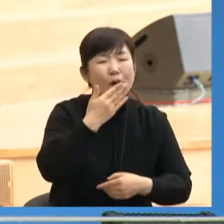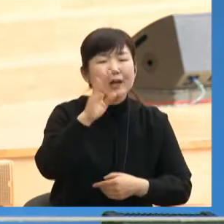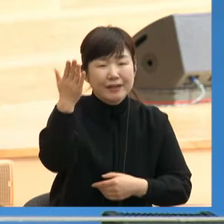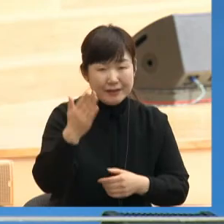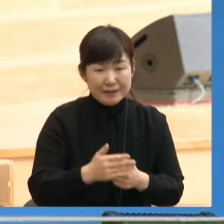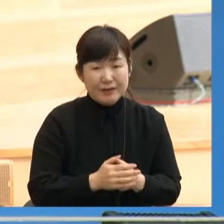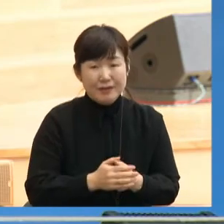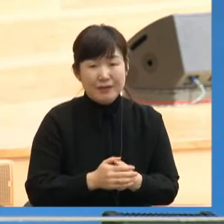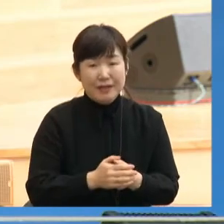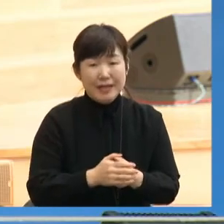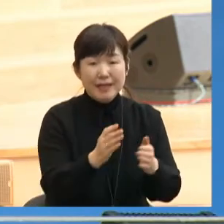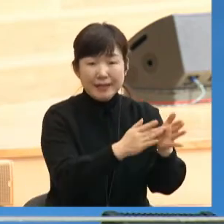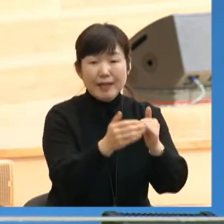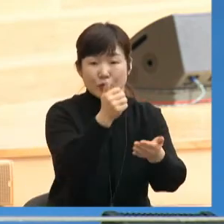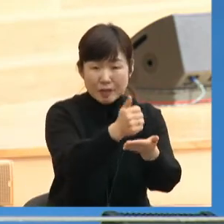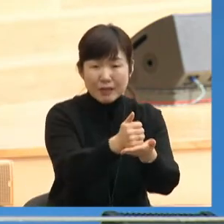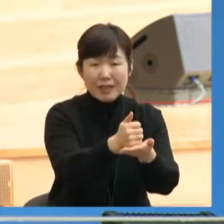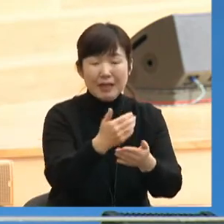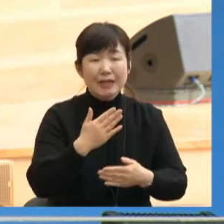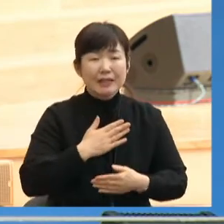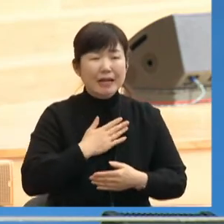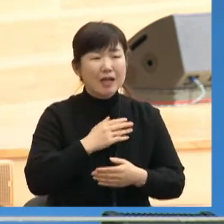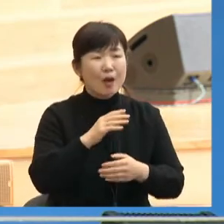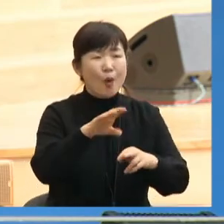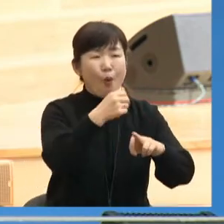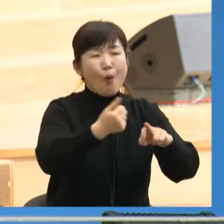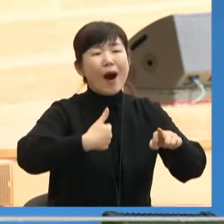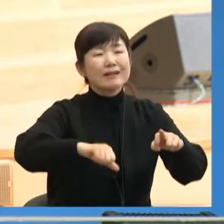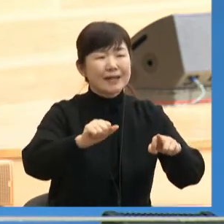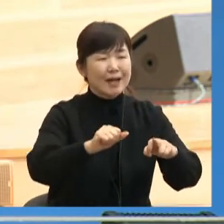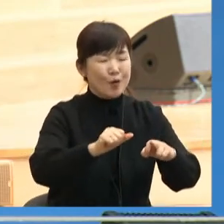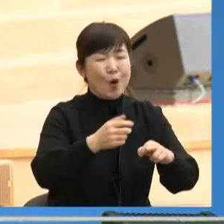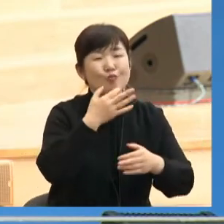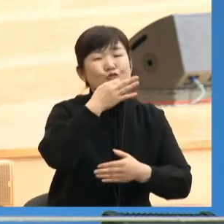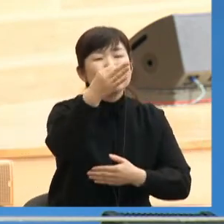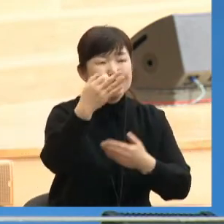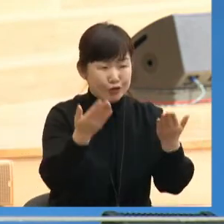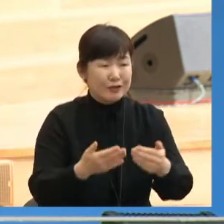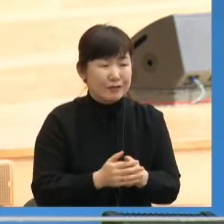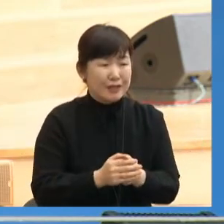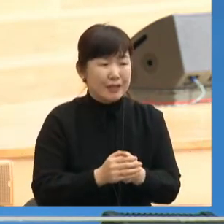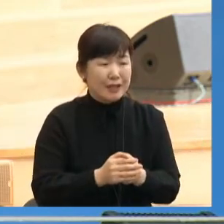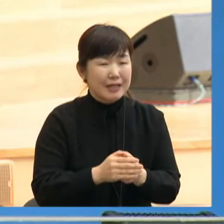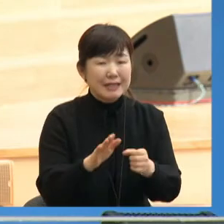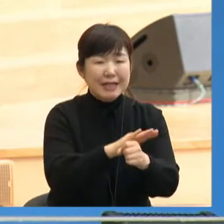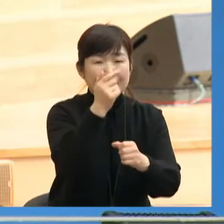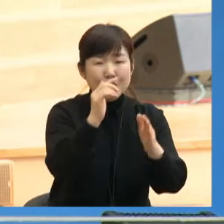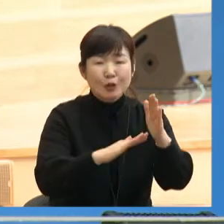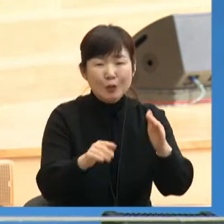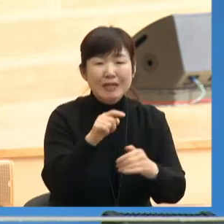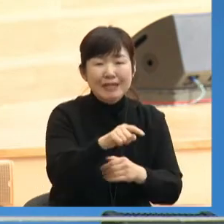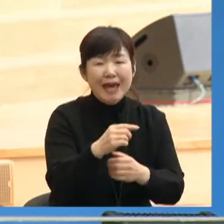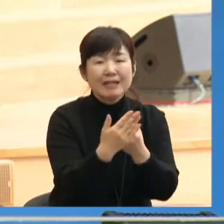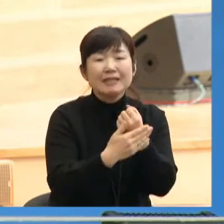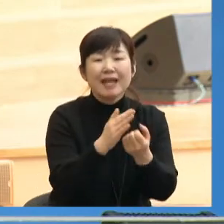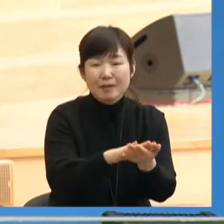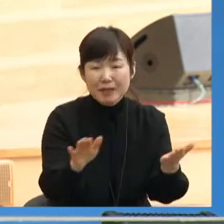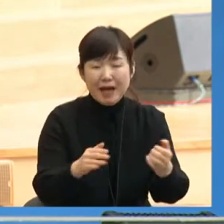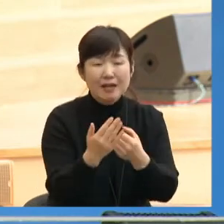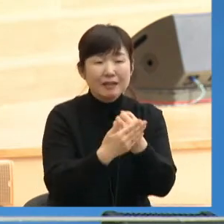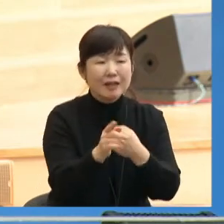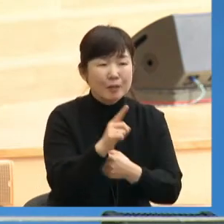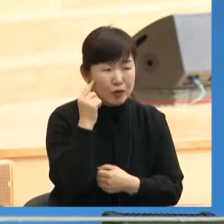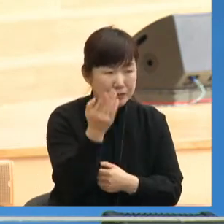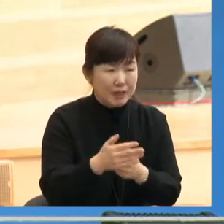말입니다. 예수님께서 우리를 왕자로 칭해 주셨어요. 사랑하는 성도 여러분, 이게 바로 은혜입니다. 은혜가